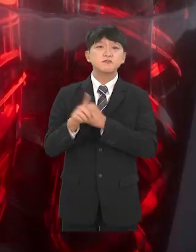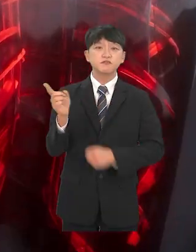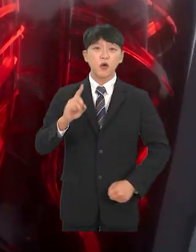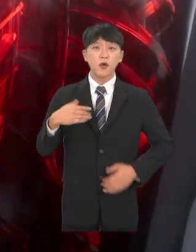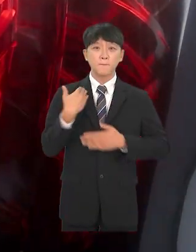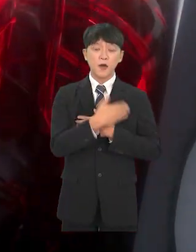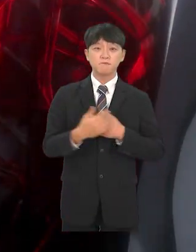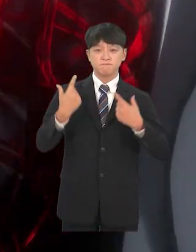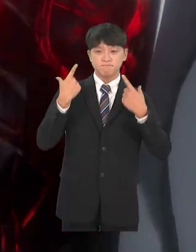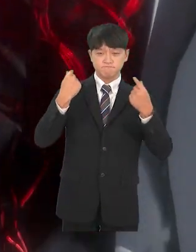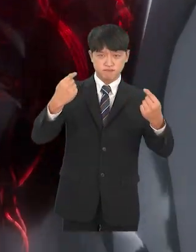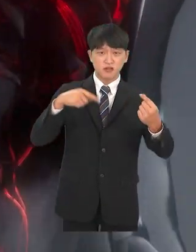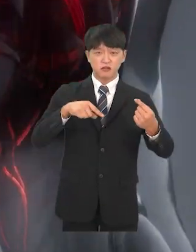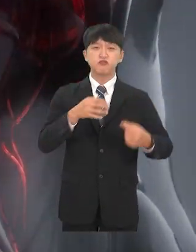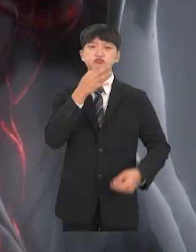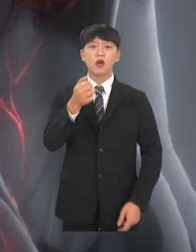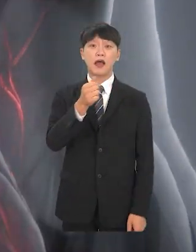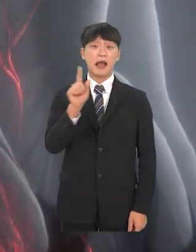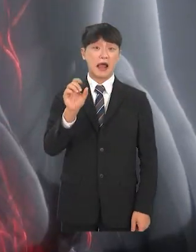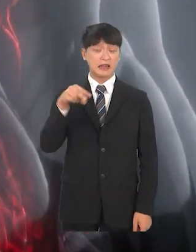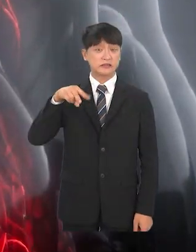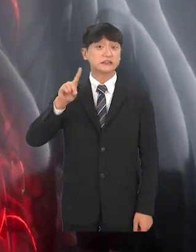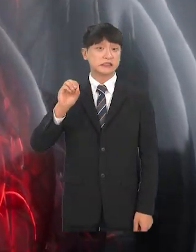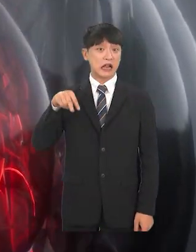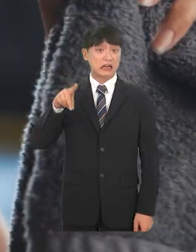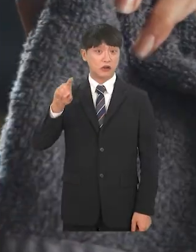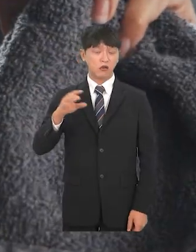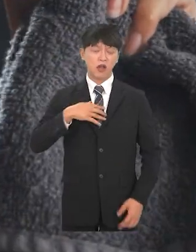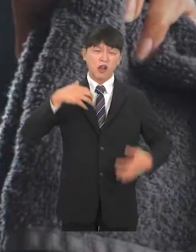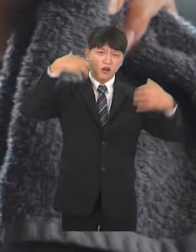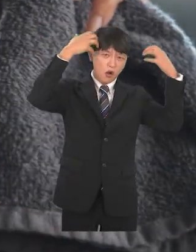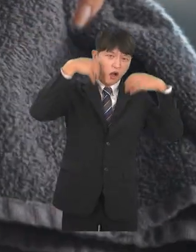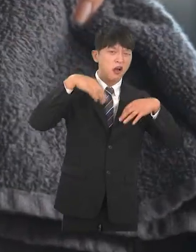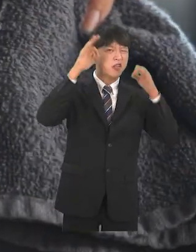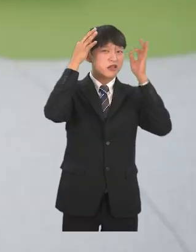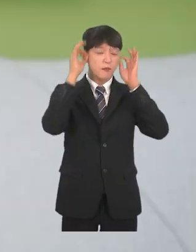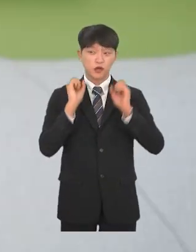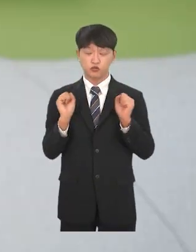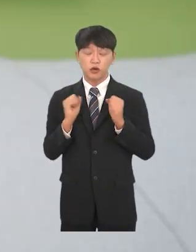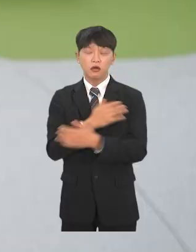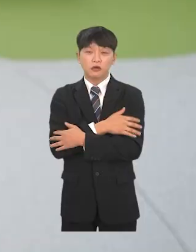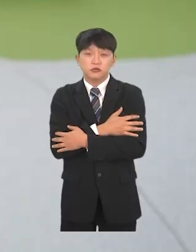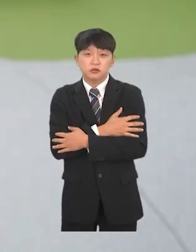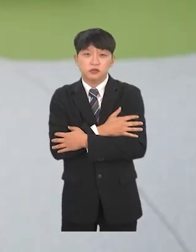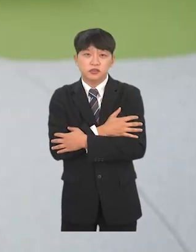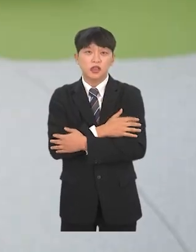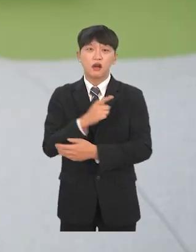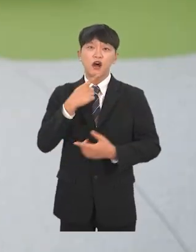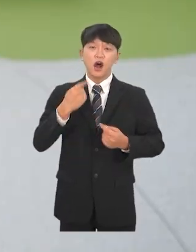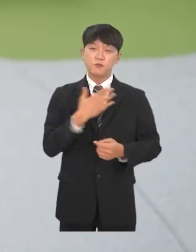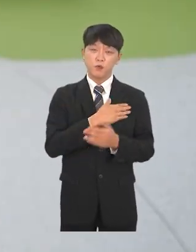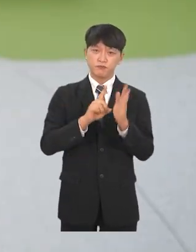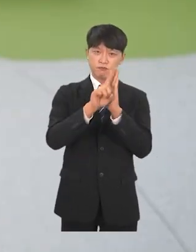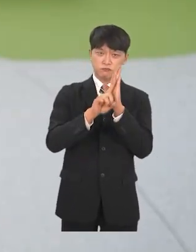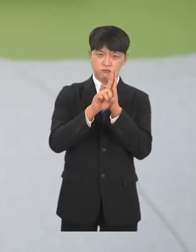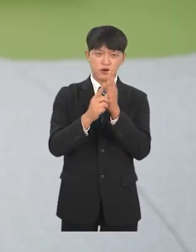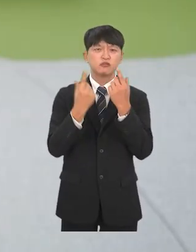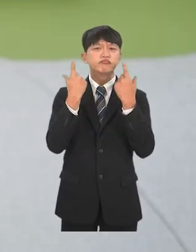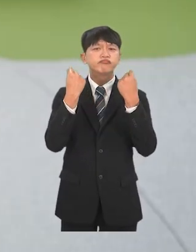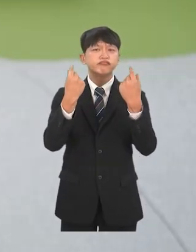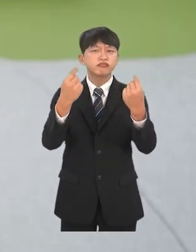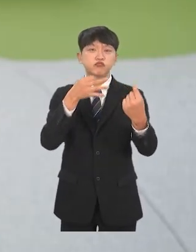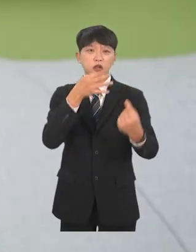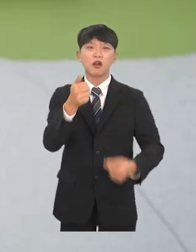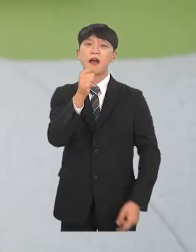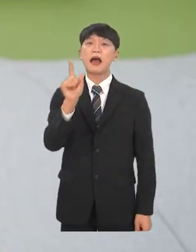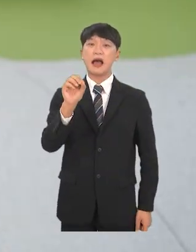항상 일정한 상태를 유지하려는 향상성을 띠고 있는데요. 더우면 땀을 흘리고 추우면 몸을 떨어 우리 몸의 체온을 올리려는